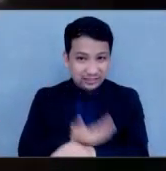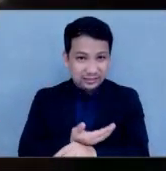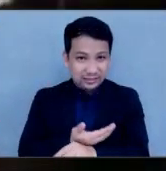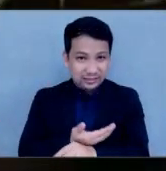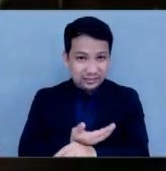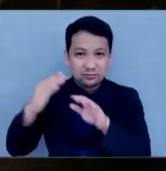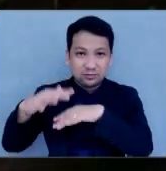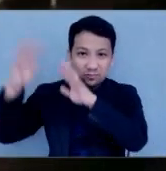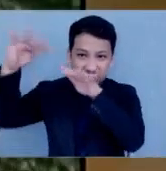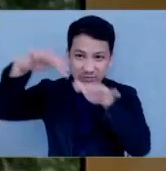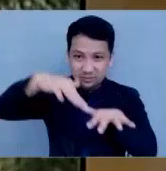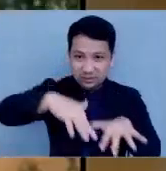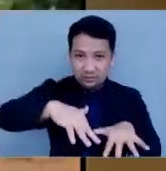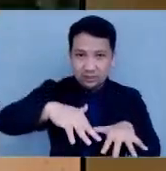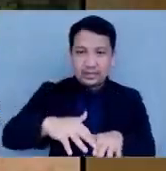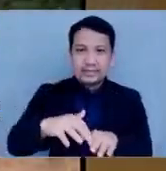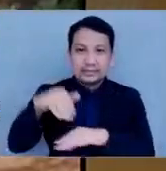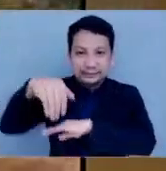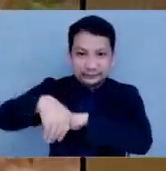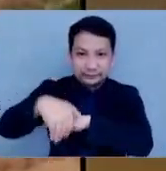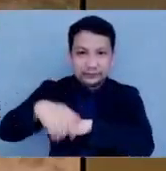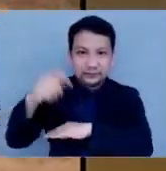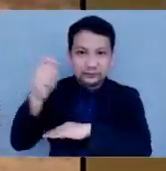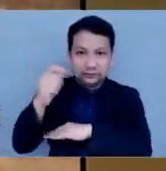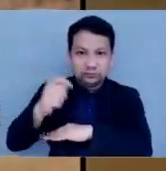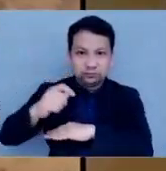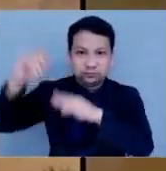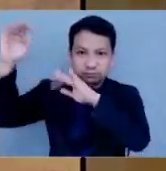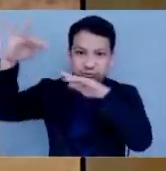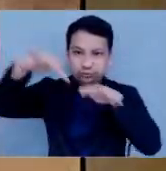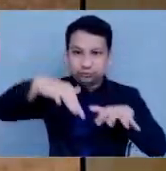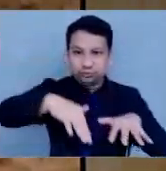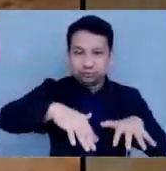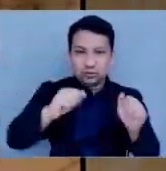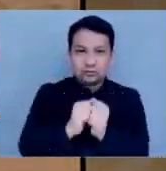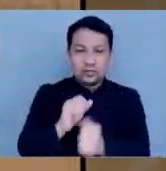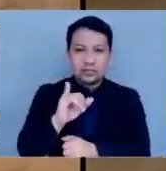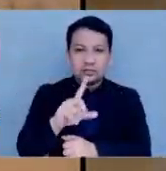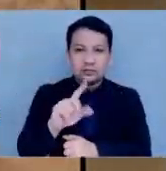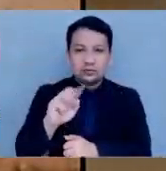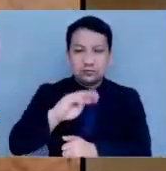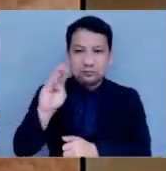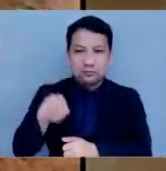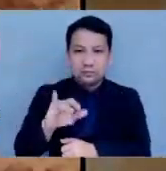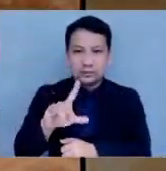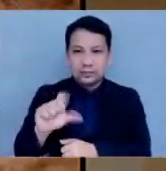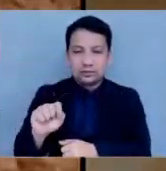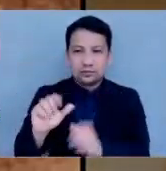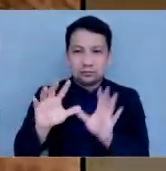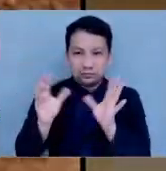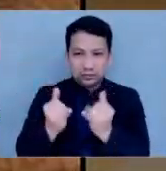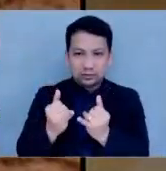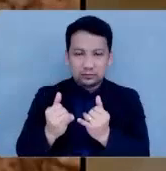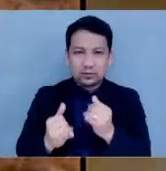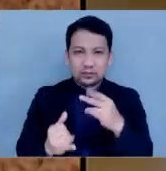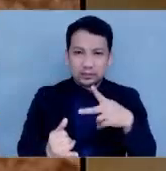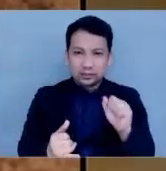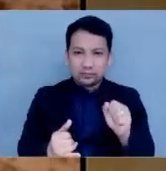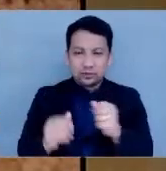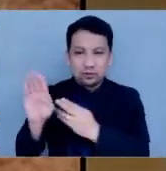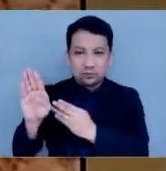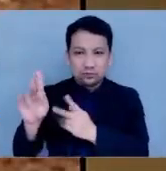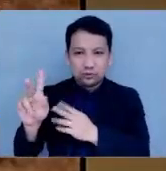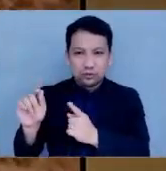landslide gabi ng Martes nang gumuho ang lupa sa bahagi ng Sitio Manalong sa Barangay Kahusayan sa Kitaw-Taw, Bukidnon dahil